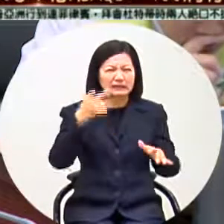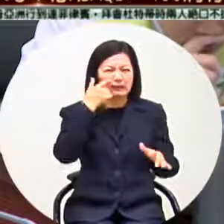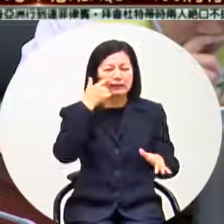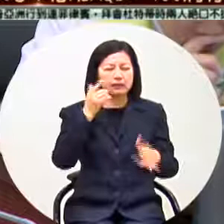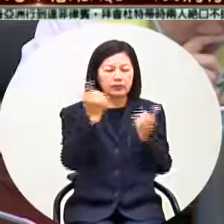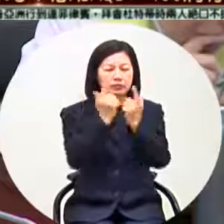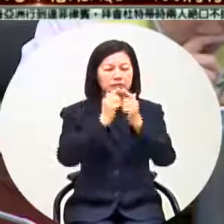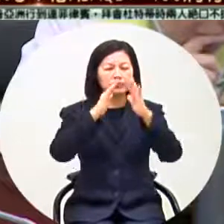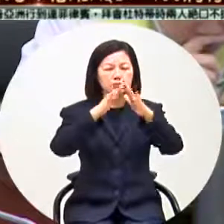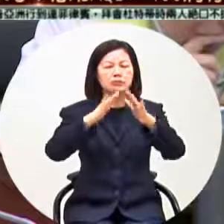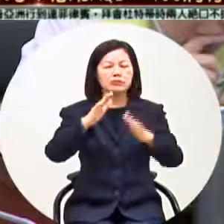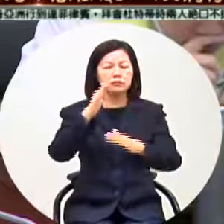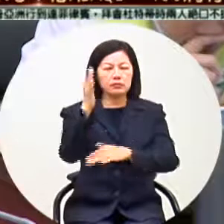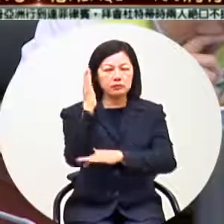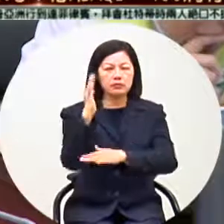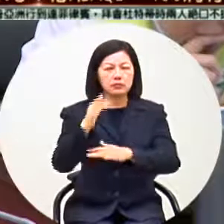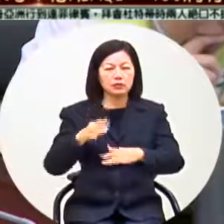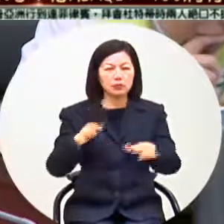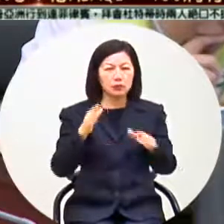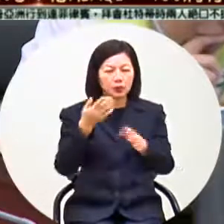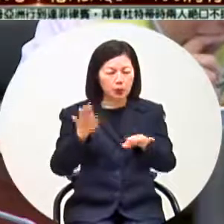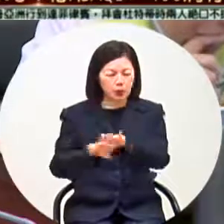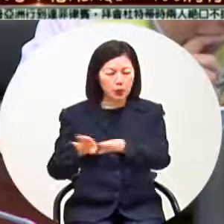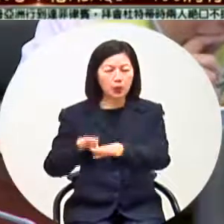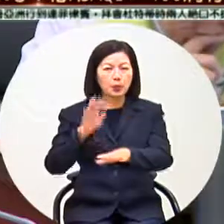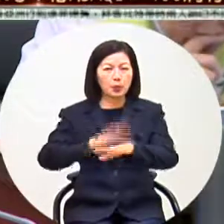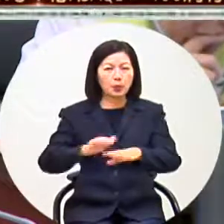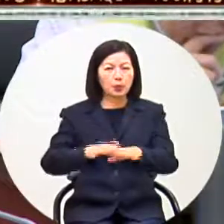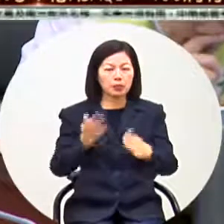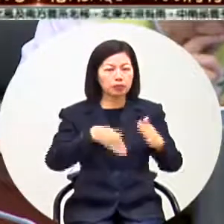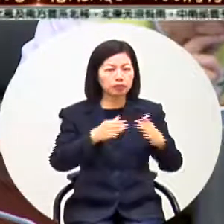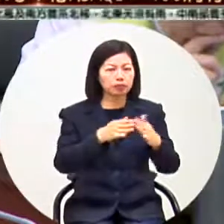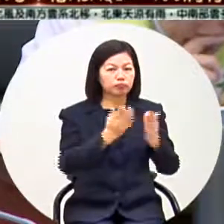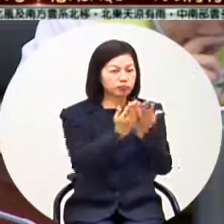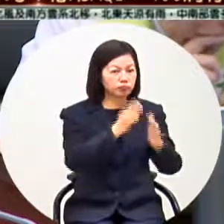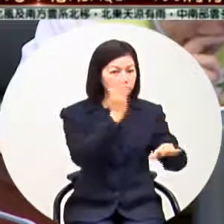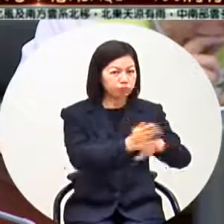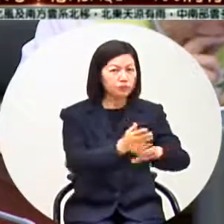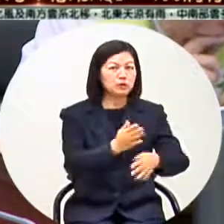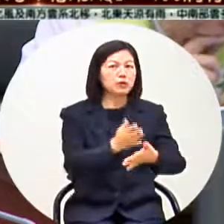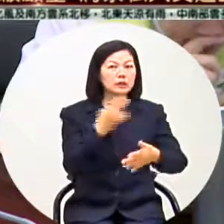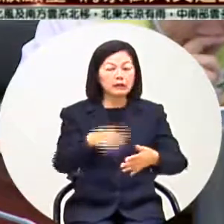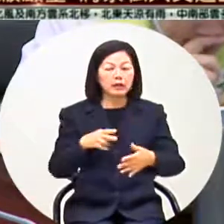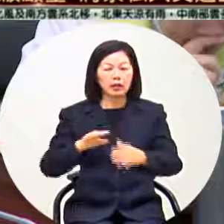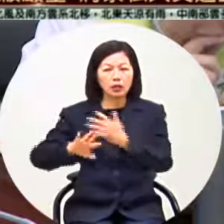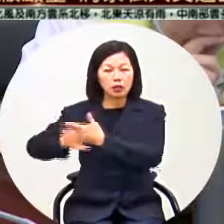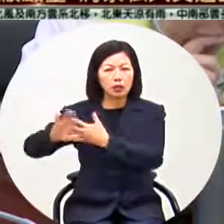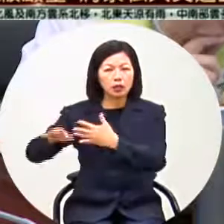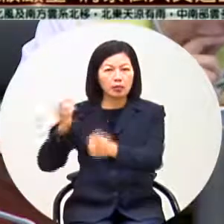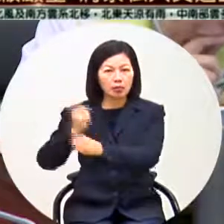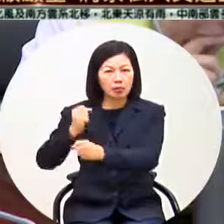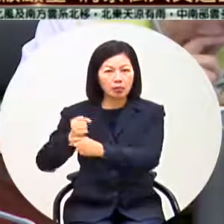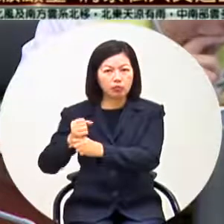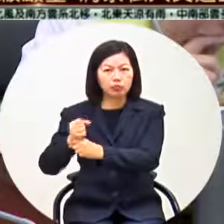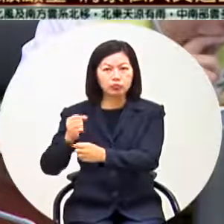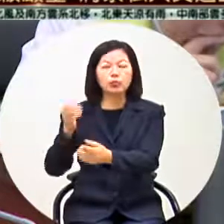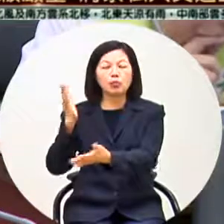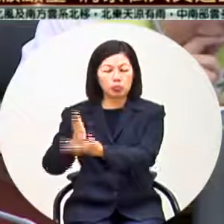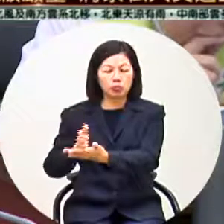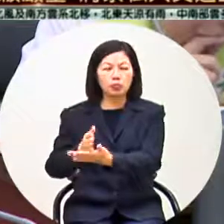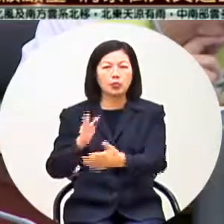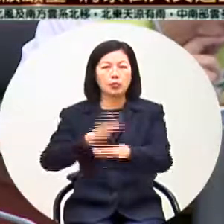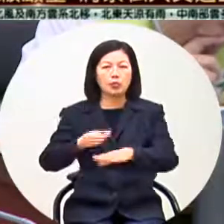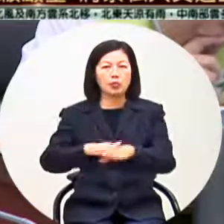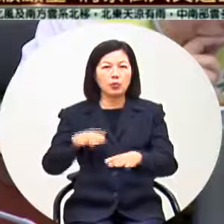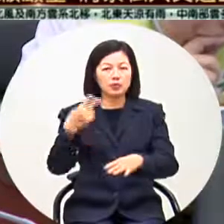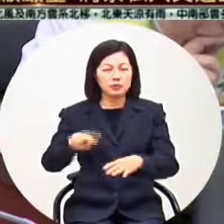假，也就是呢学校会停课，另外户外工作者会停止上班，此外也将会禁止使用私人交通